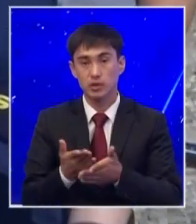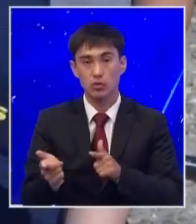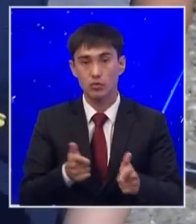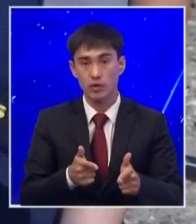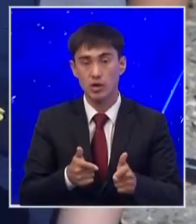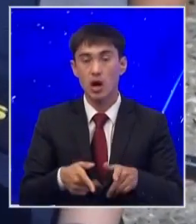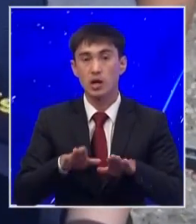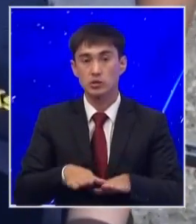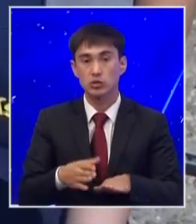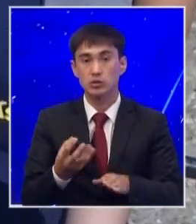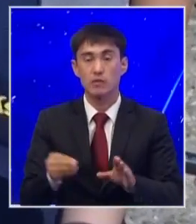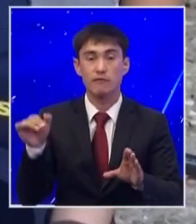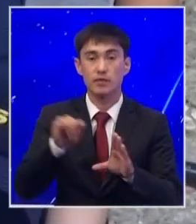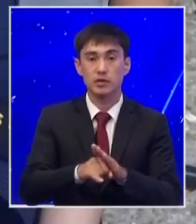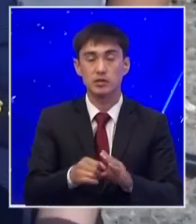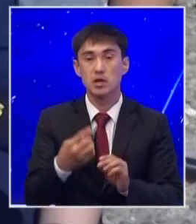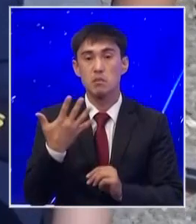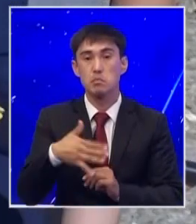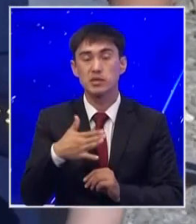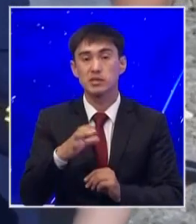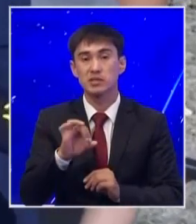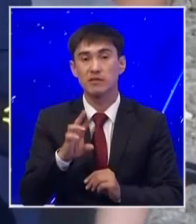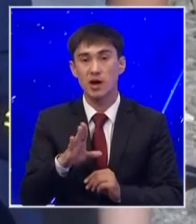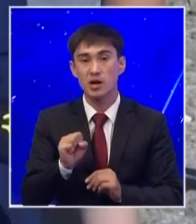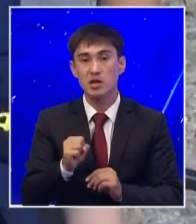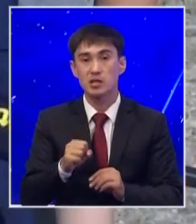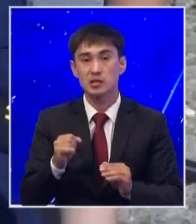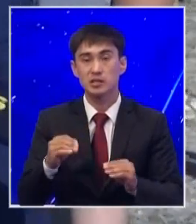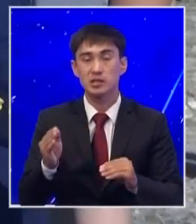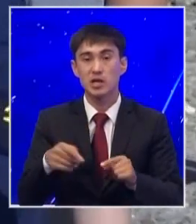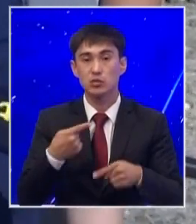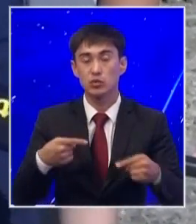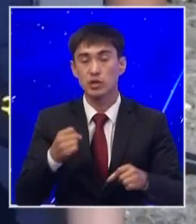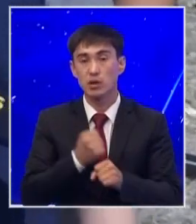нам еще вколотить 50 свай. И уже начнется отделочная работа.